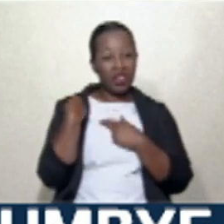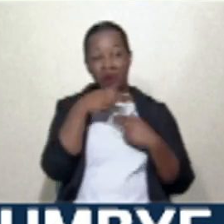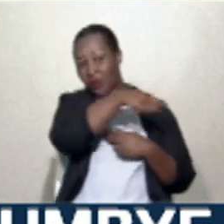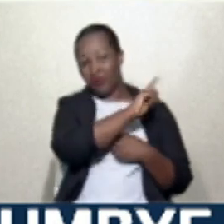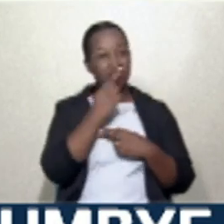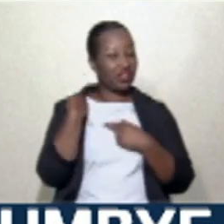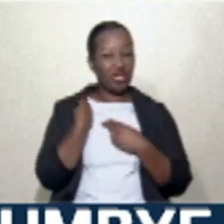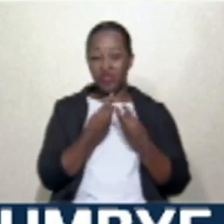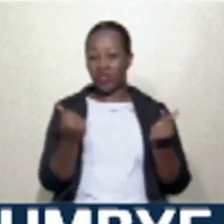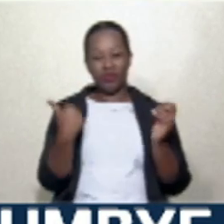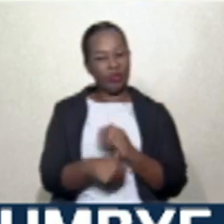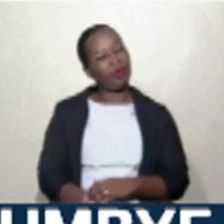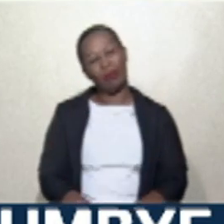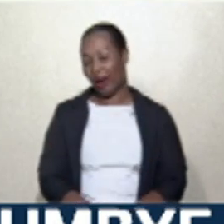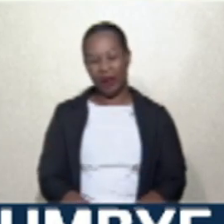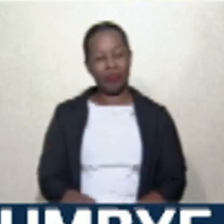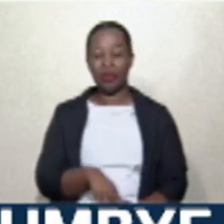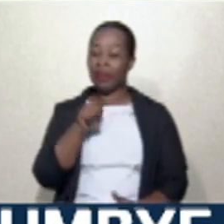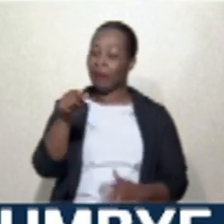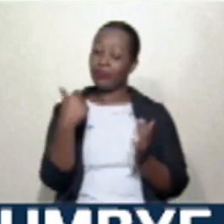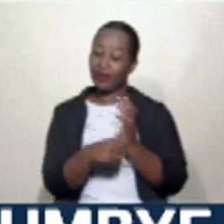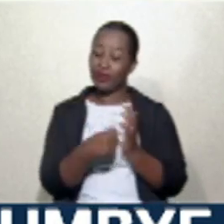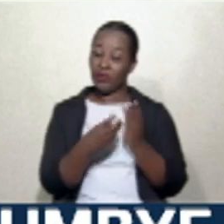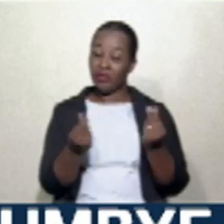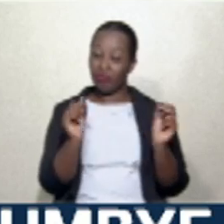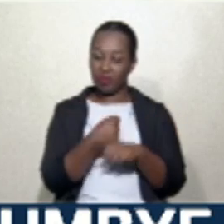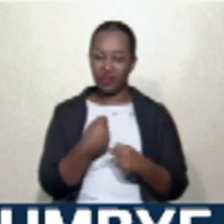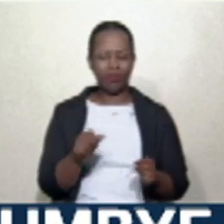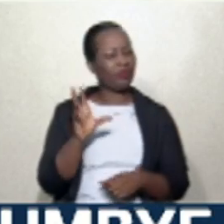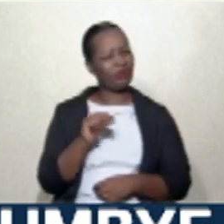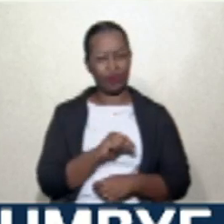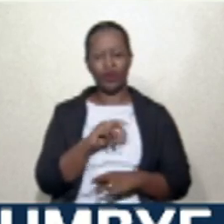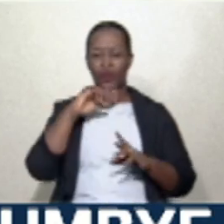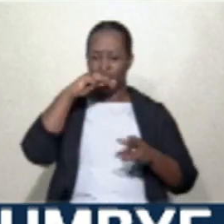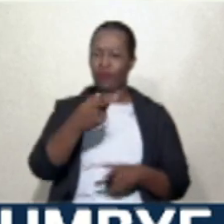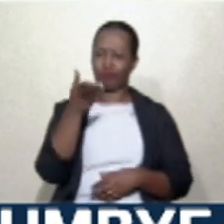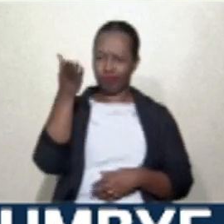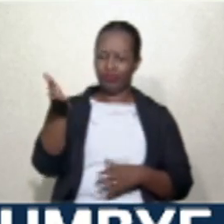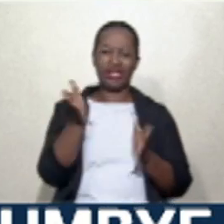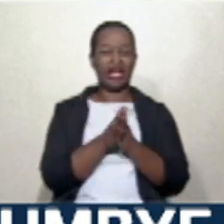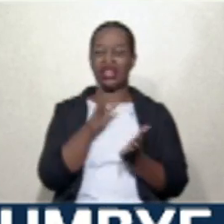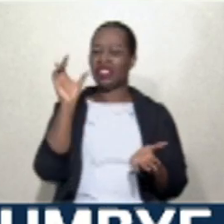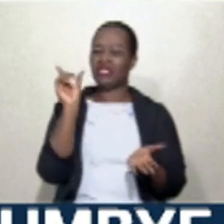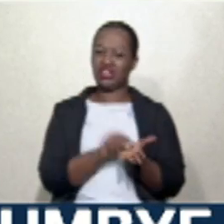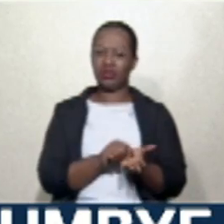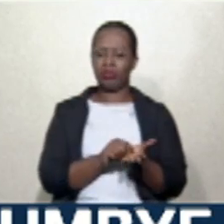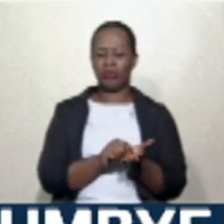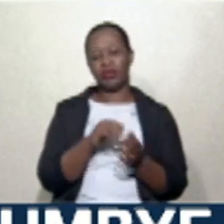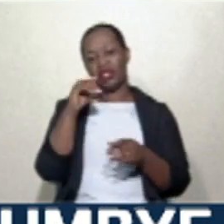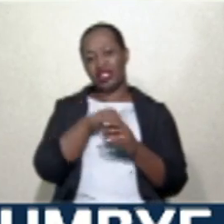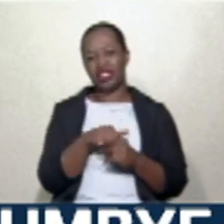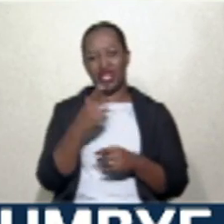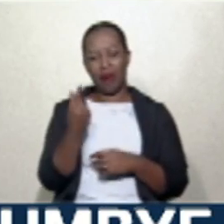Ibi ntabwo ari ibibazo bitakemuka kuko ibisubizo birahari kandi birahendutse, haba mu